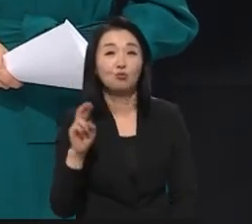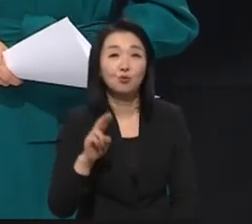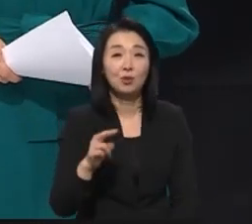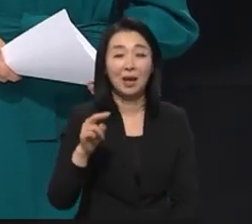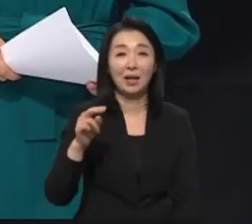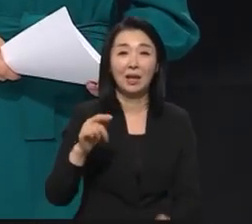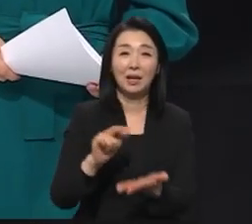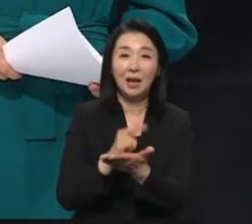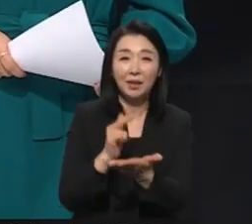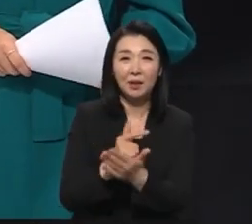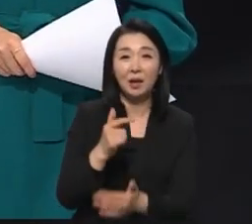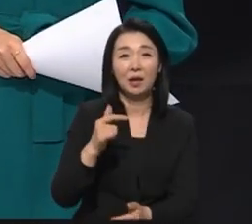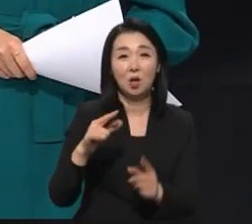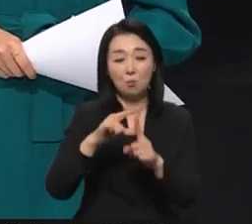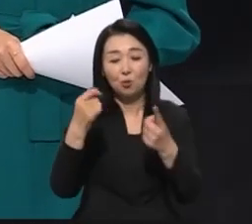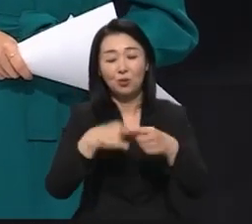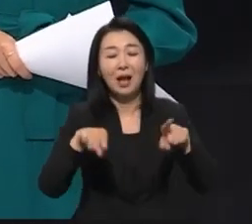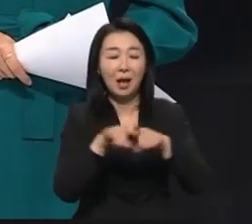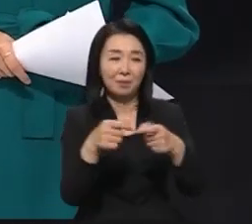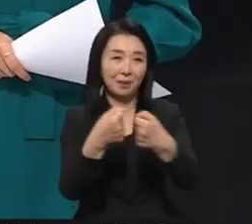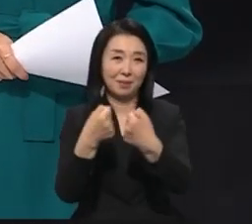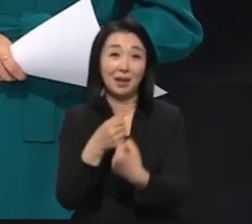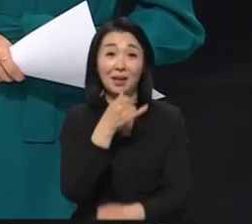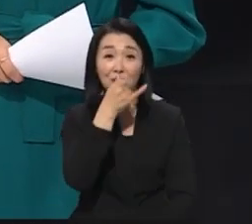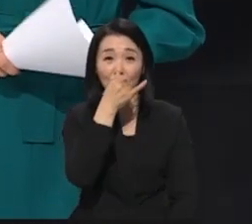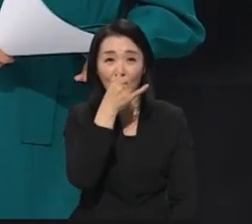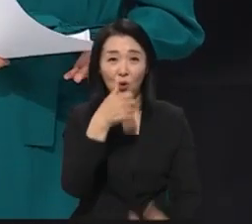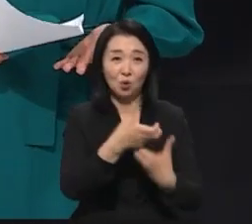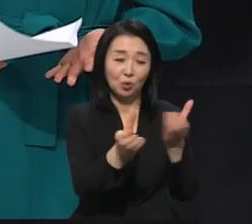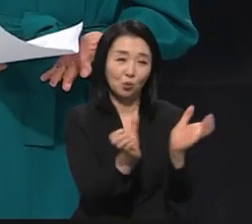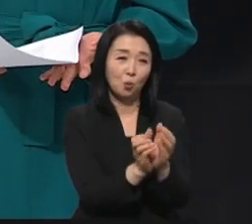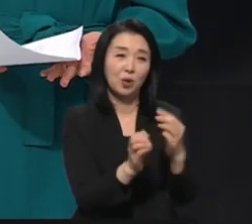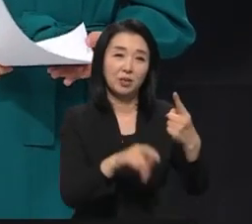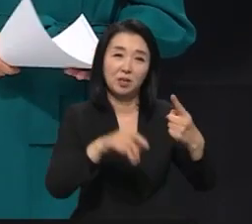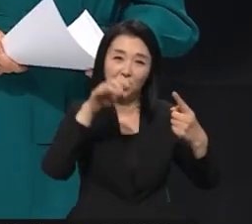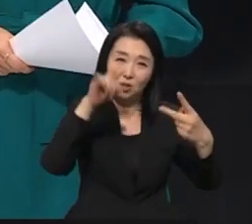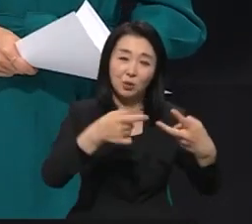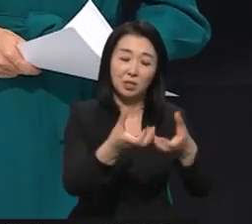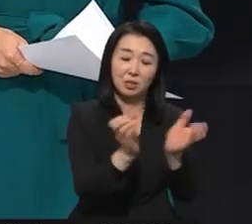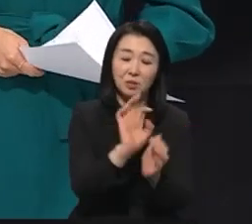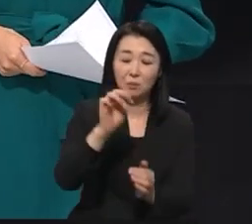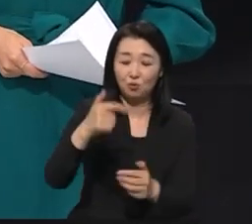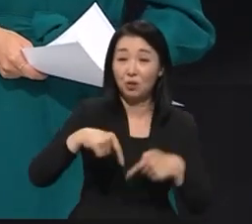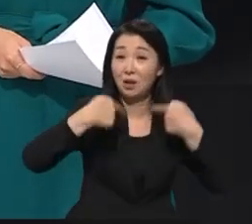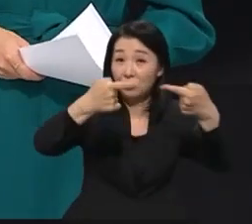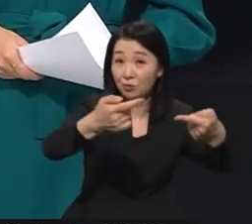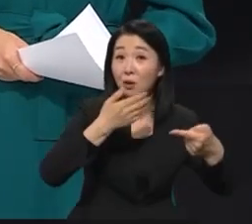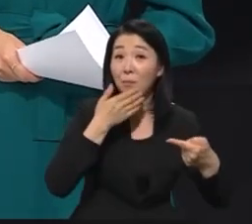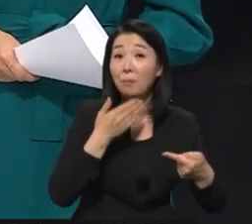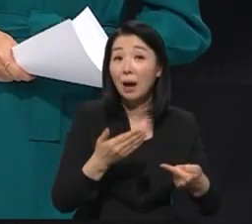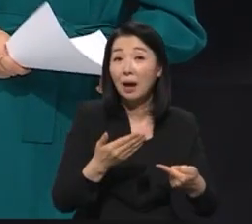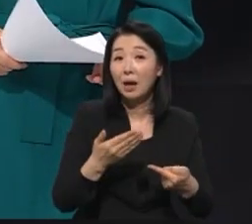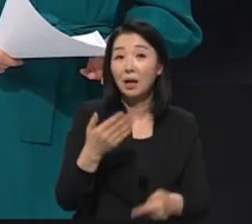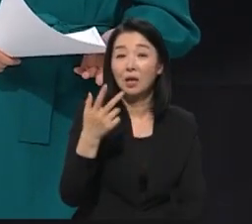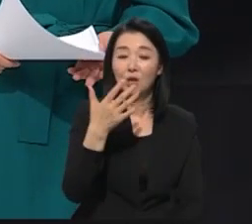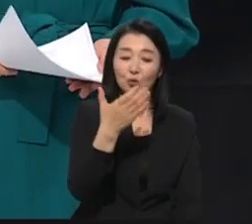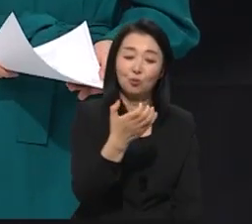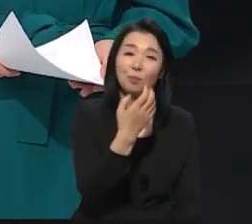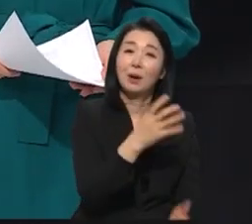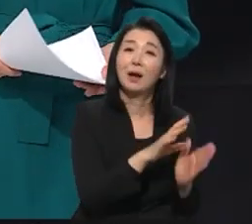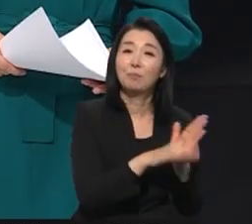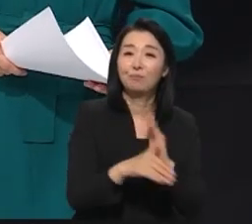가나 포르투갈과 차례로 만나게 됩니다 조별리그의 1 2위팀이 16강에 오르게 되는데요 지난